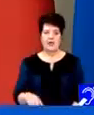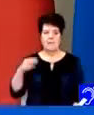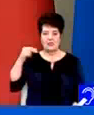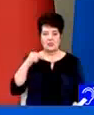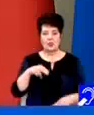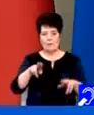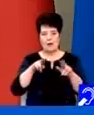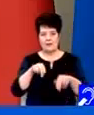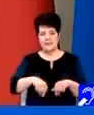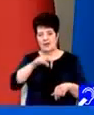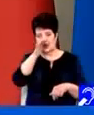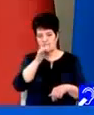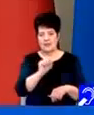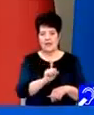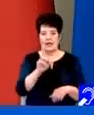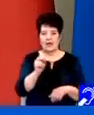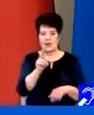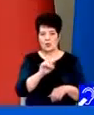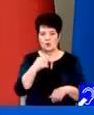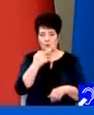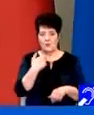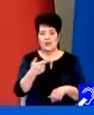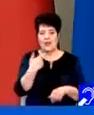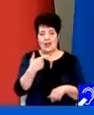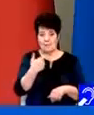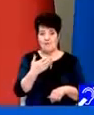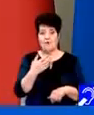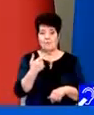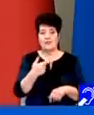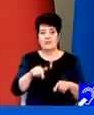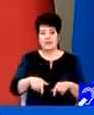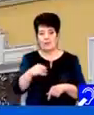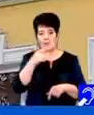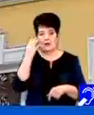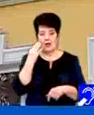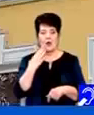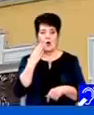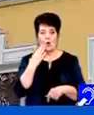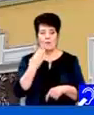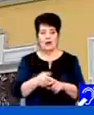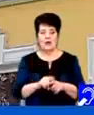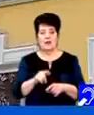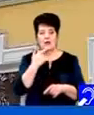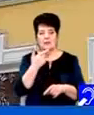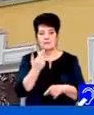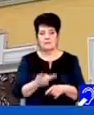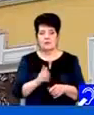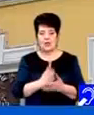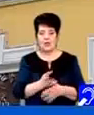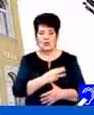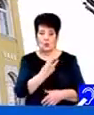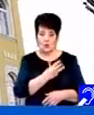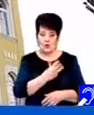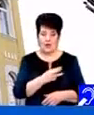Președintele Parlamentului de la Chișinău, Adrian Candu, spune că limba vorbită în Republica Moldova este româna. Șeful legislativului a menționat că și-ar dori